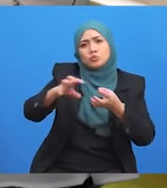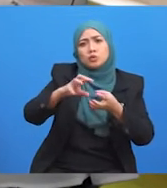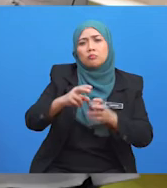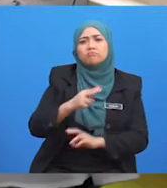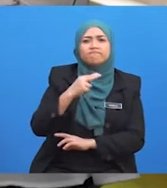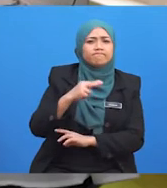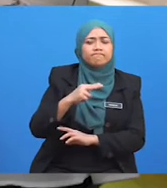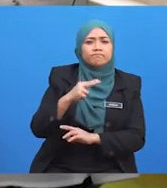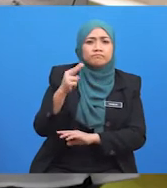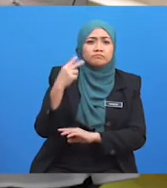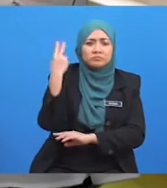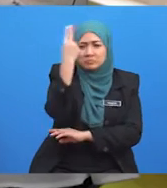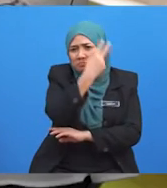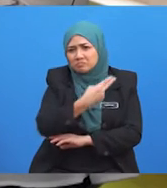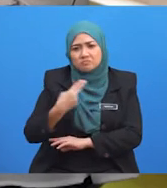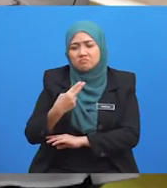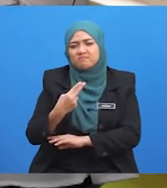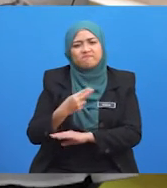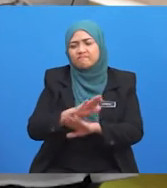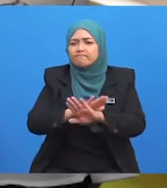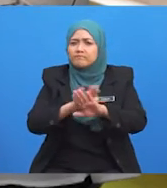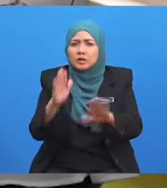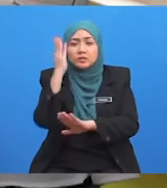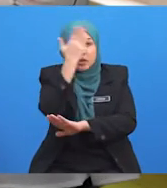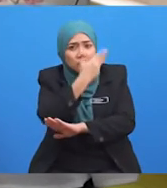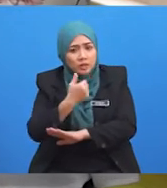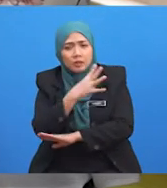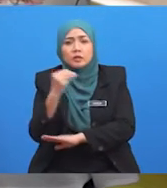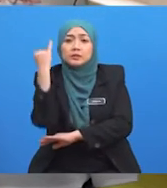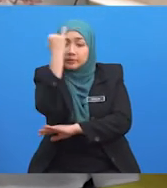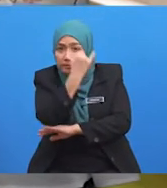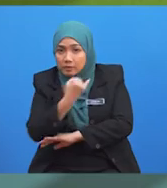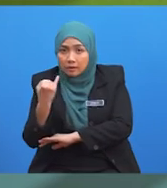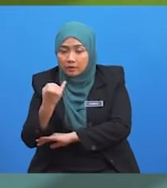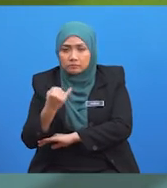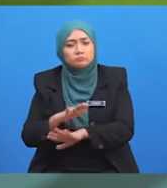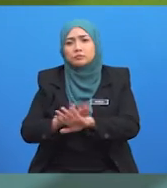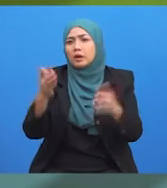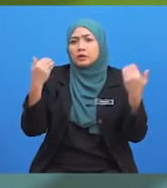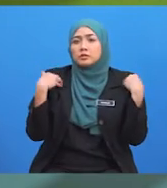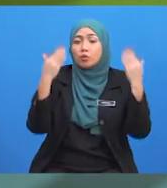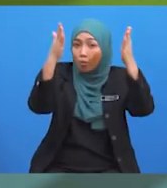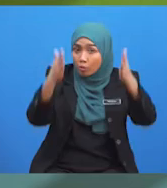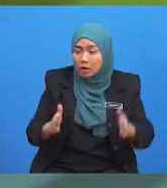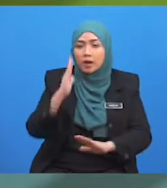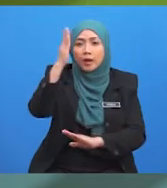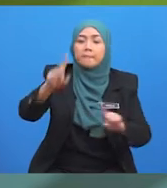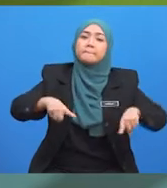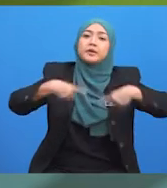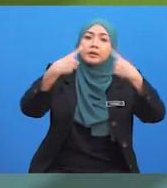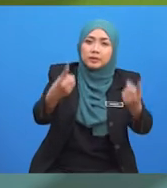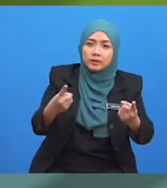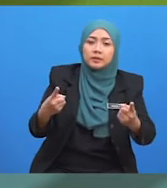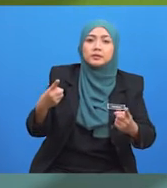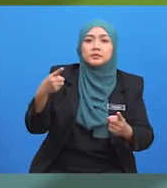tidak indah. Lagi, maka siapa yang nak pergi ke sana? Betul? Ya, betul Cikgu. Maka